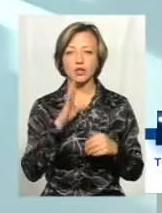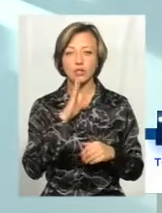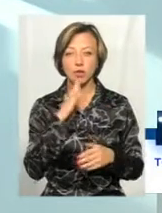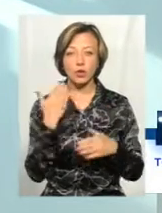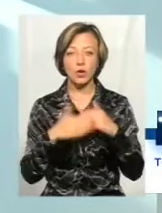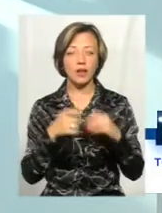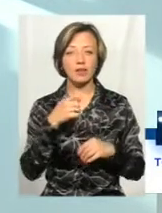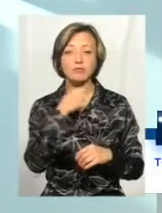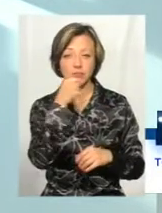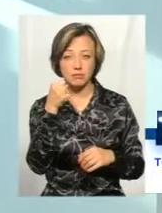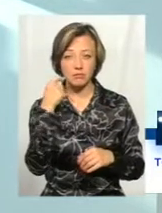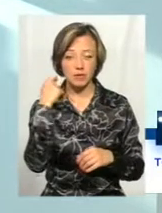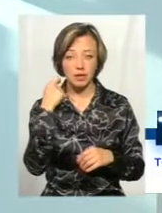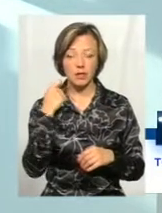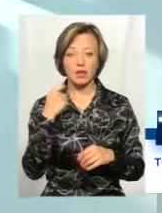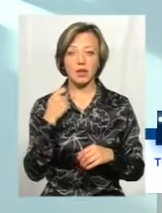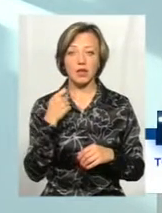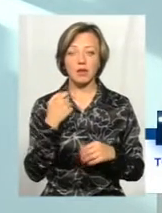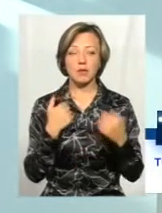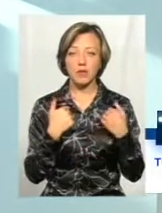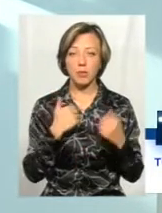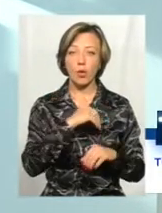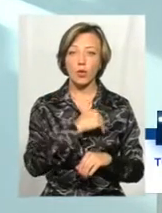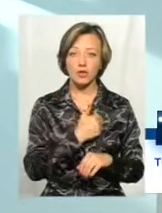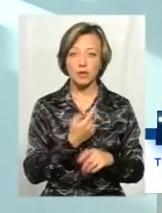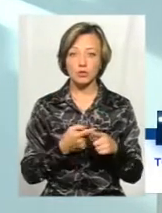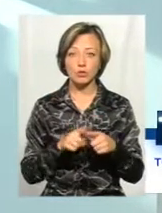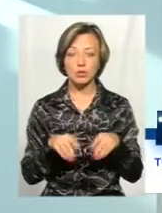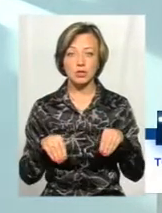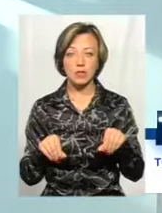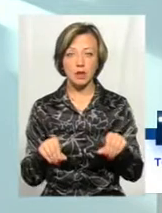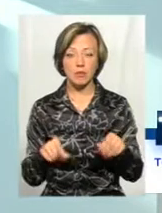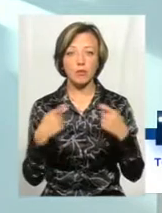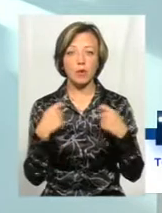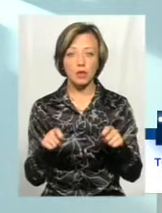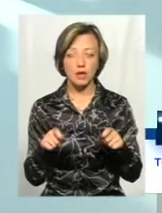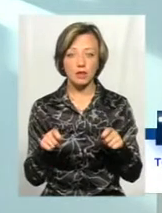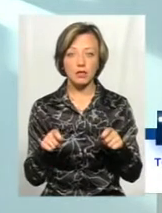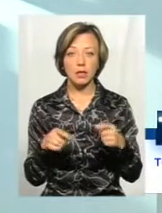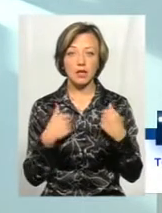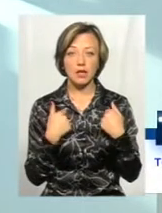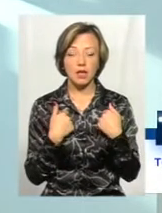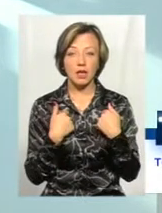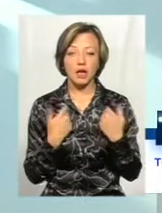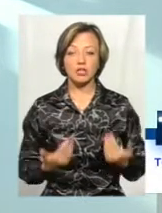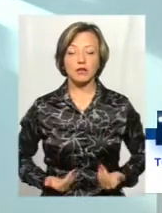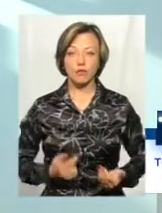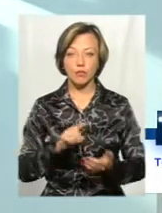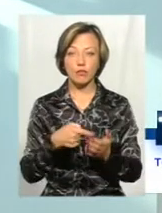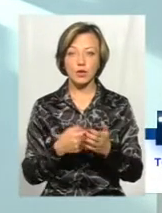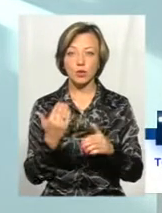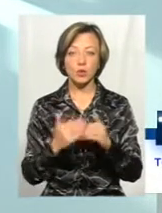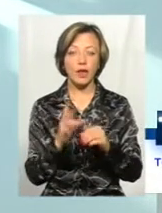вже, 54 роки, і от мені би хотілося ту землю продати, я живу в місті вже не в